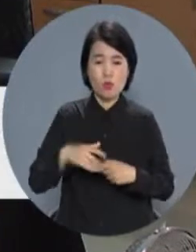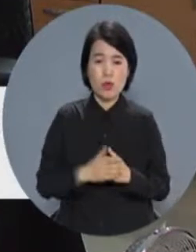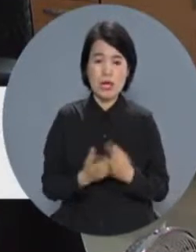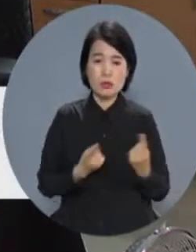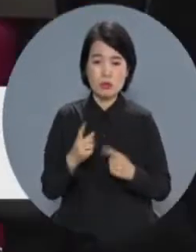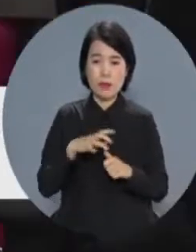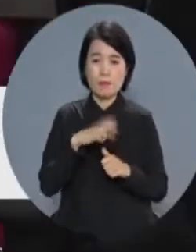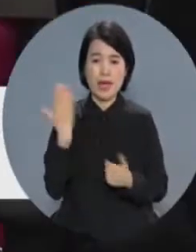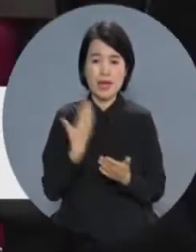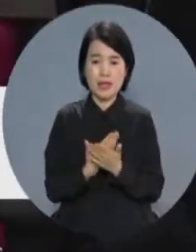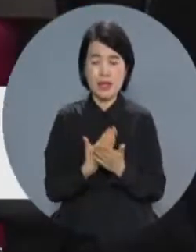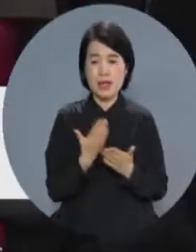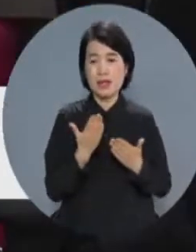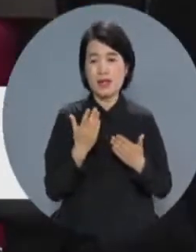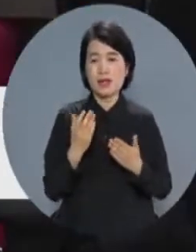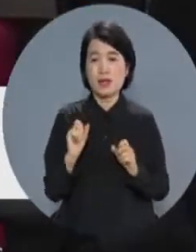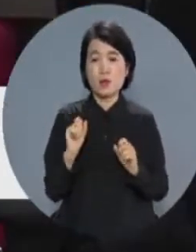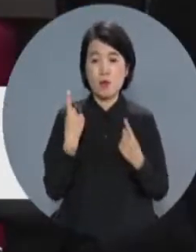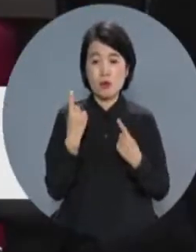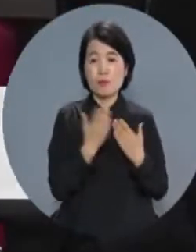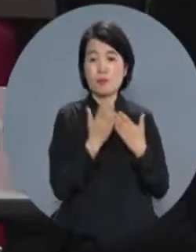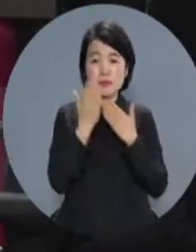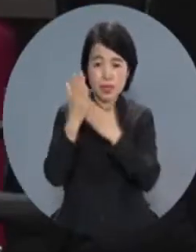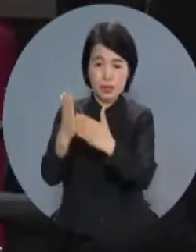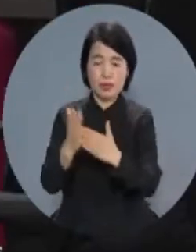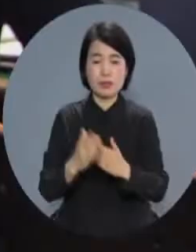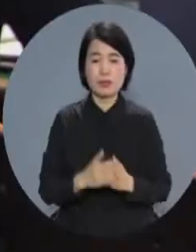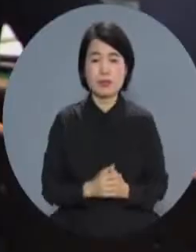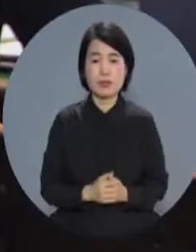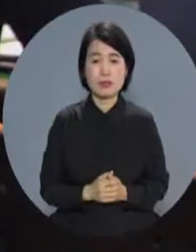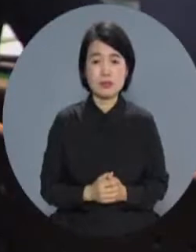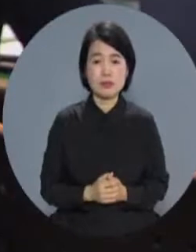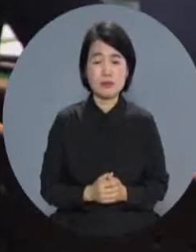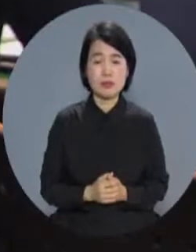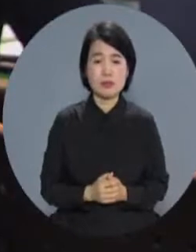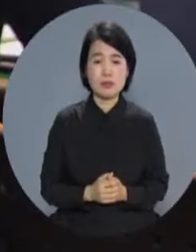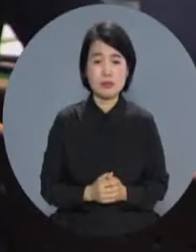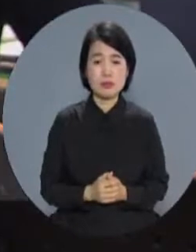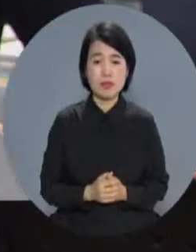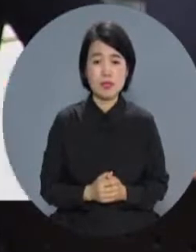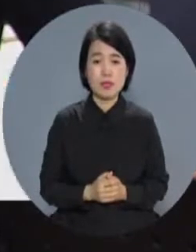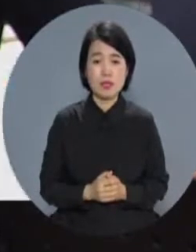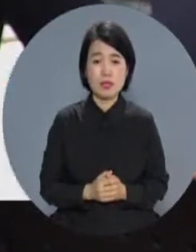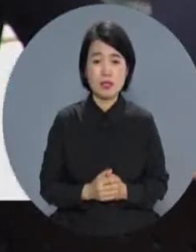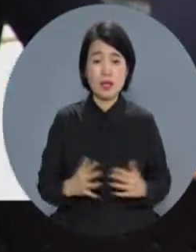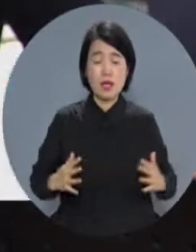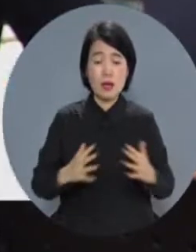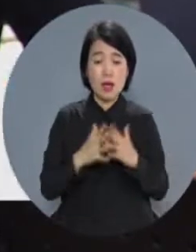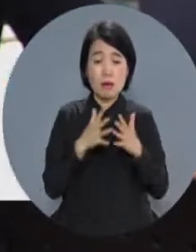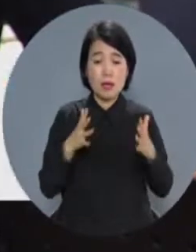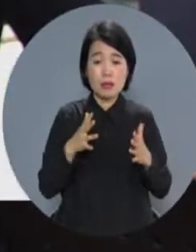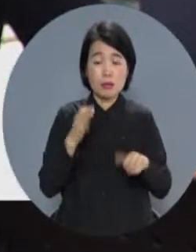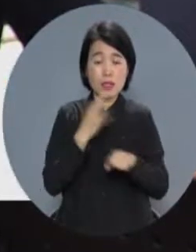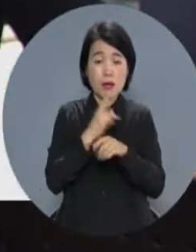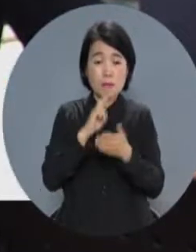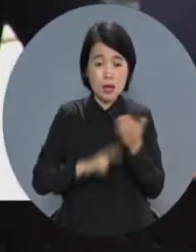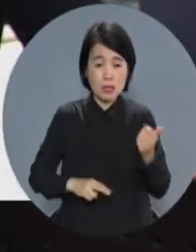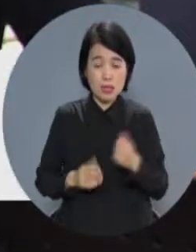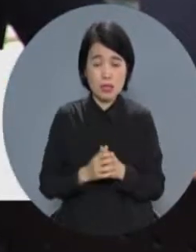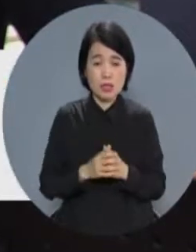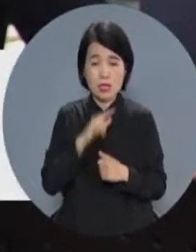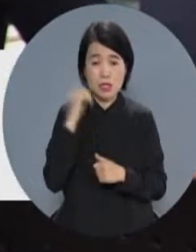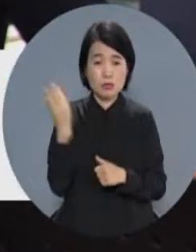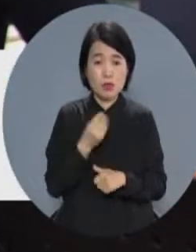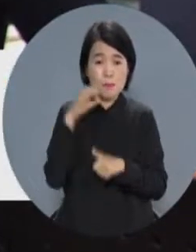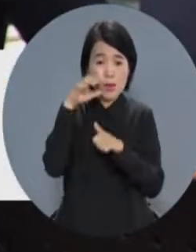조정 대상 지역 해제를 공식 요구하고 나선 배경입니다. 기존에 준공된 아파트들도 거리가 돼야 되는데 대출 규제 때문에